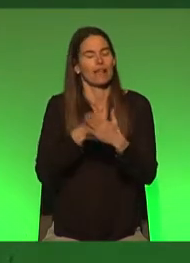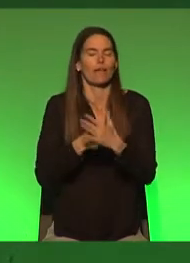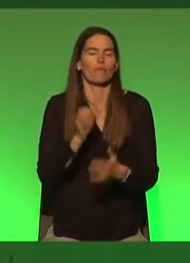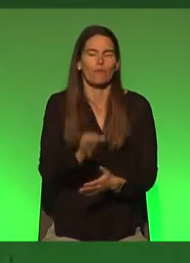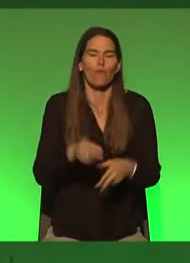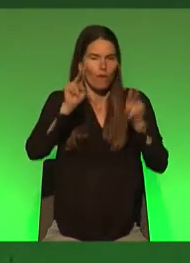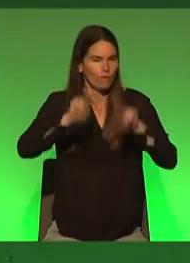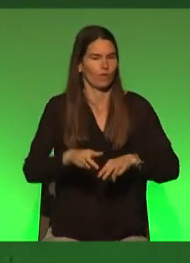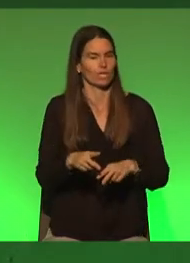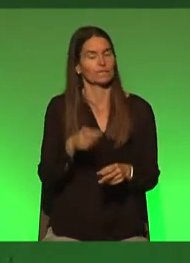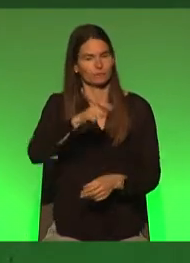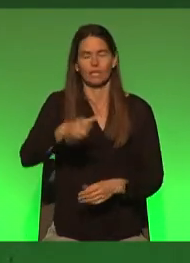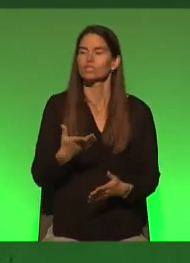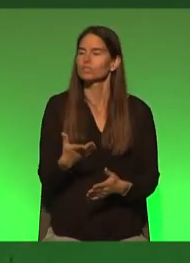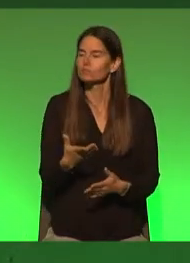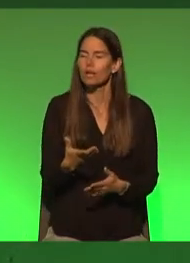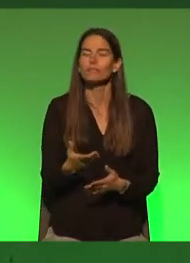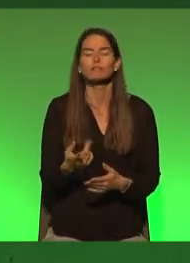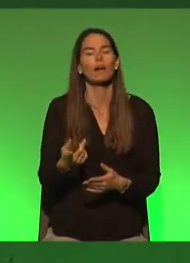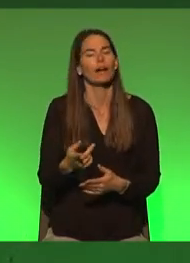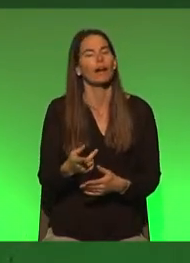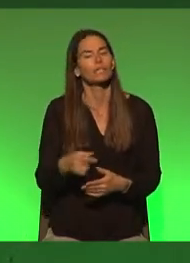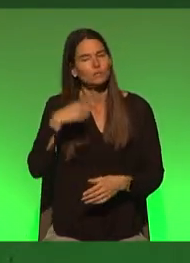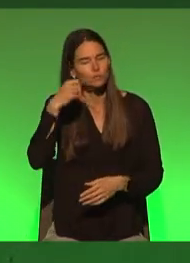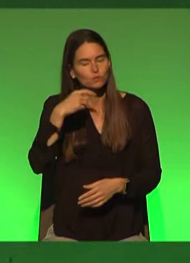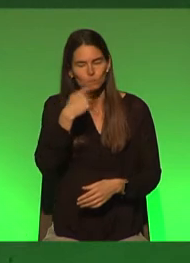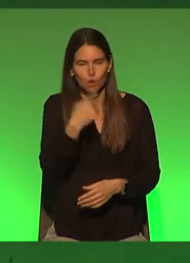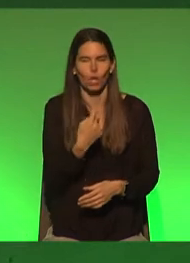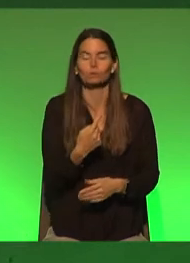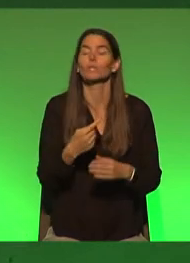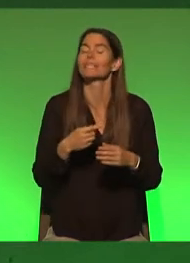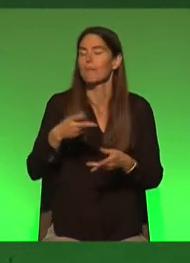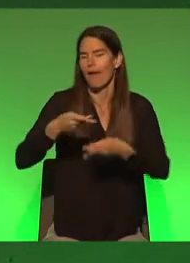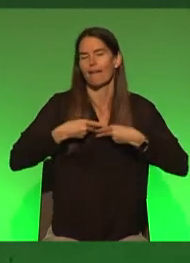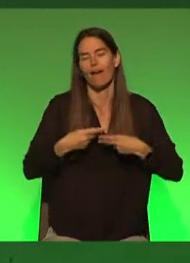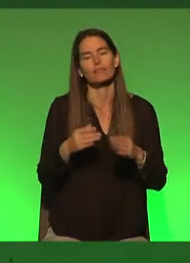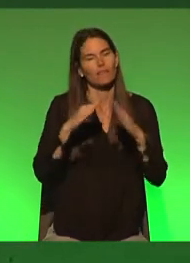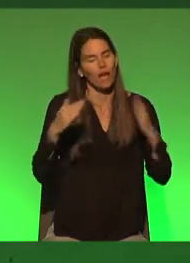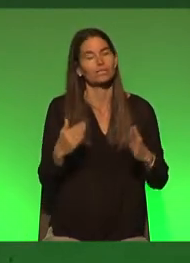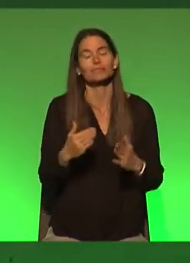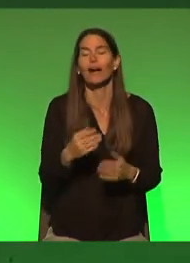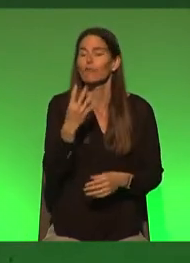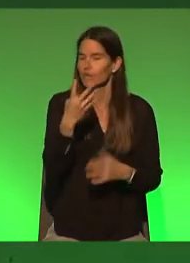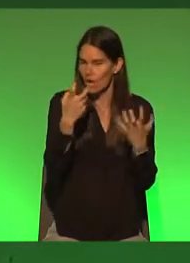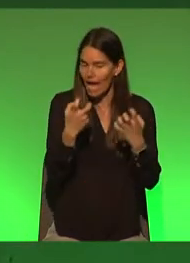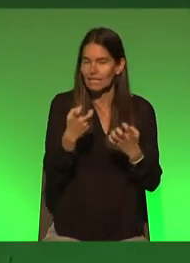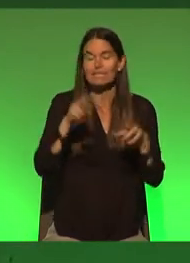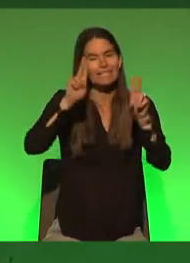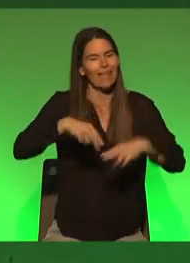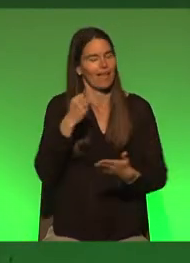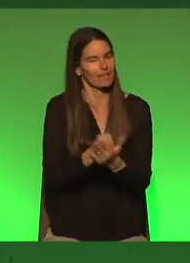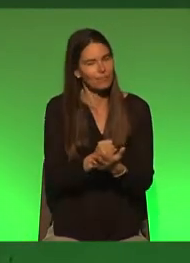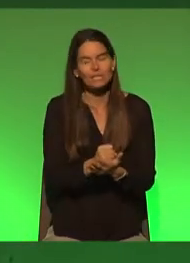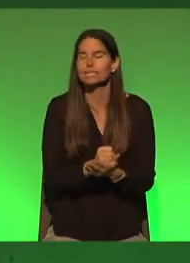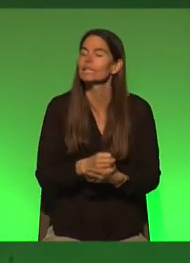einer Obdachloseninitiative in Dortmund, dem Gasthaus, arbeiten 180 Ehrenamtliche jeden Tag dafür, dass 350 Menschen ohne